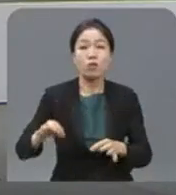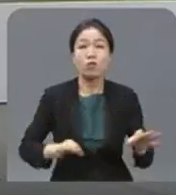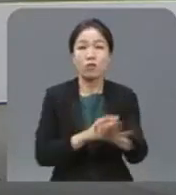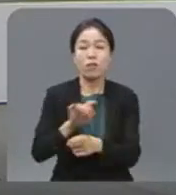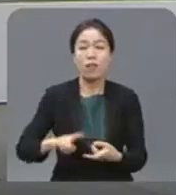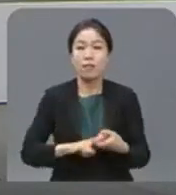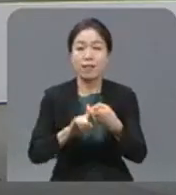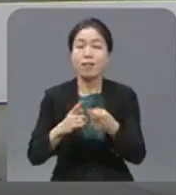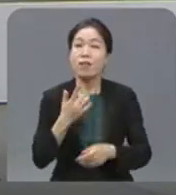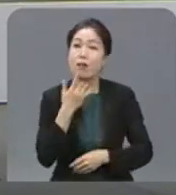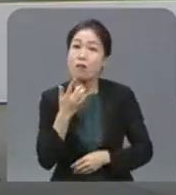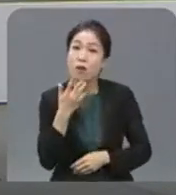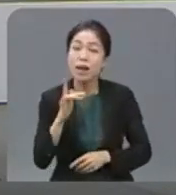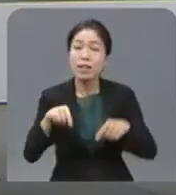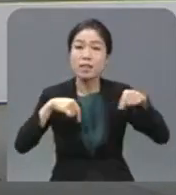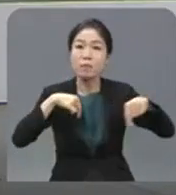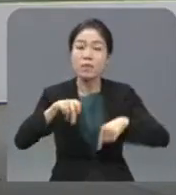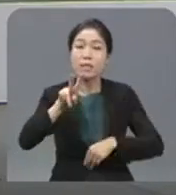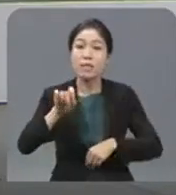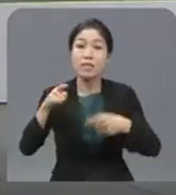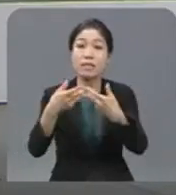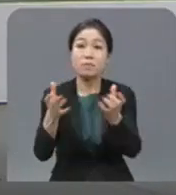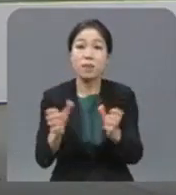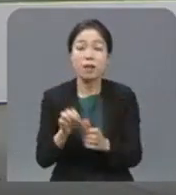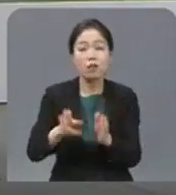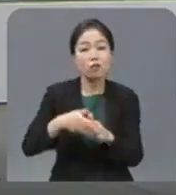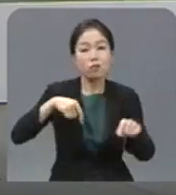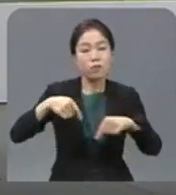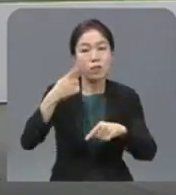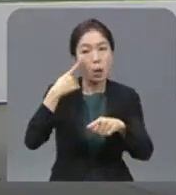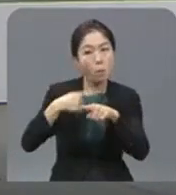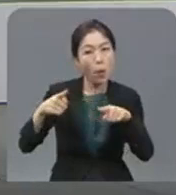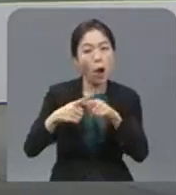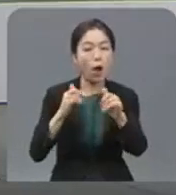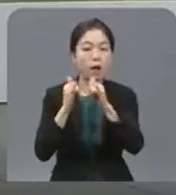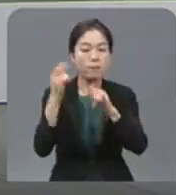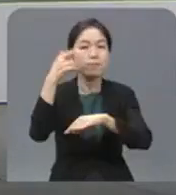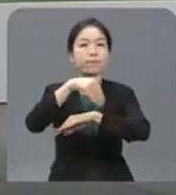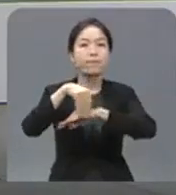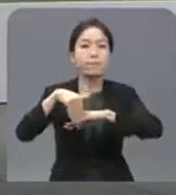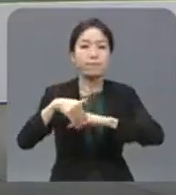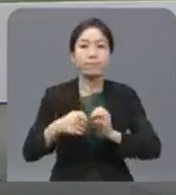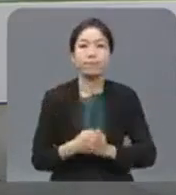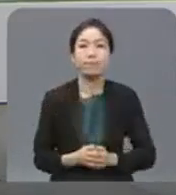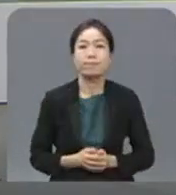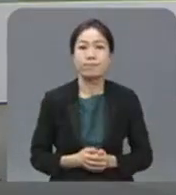경실련 화요일은 참여자치21이 광주시정평가 기자회견을 예고했습니다